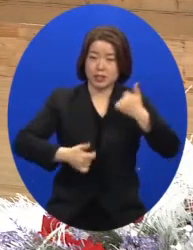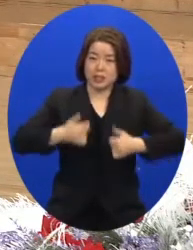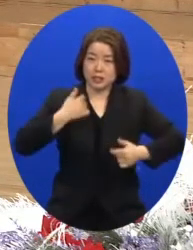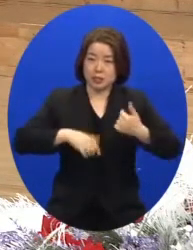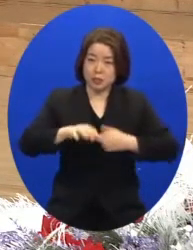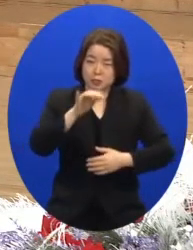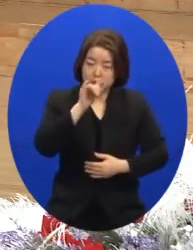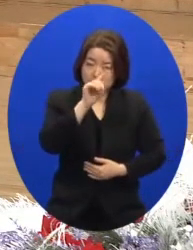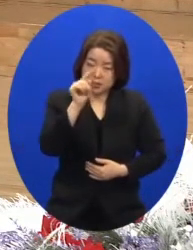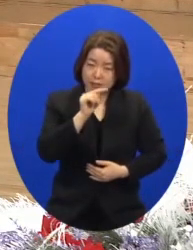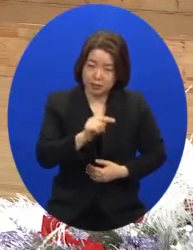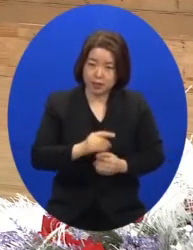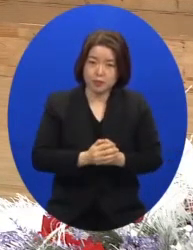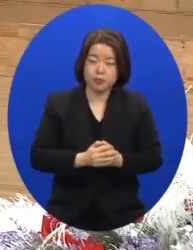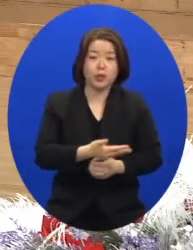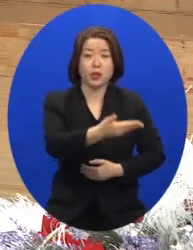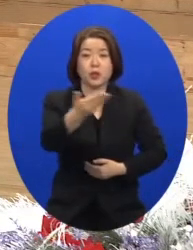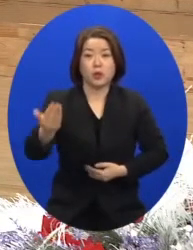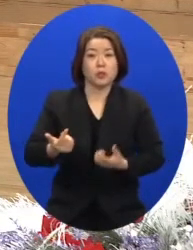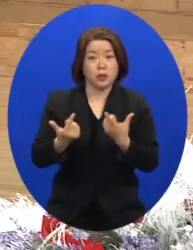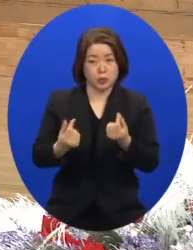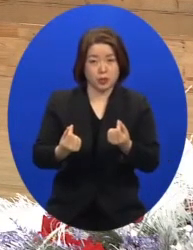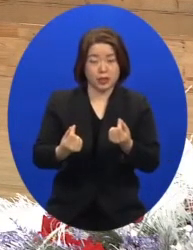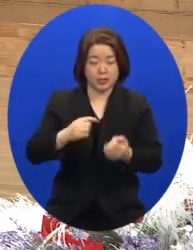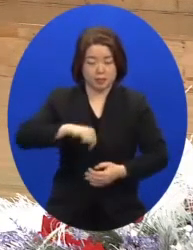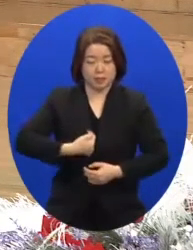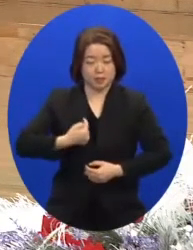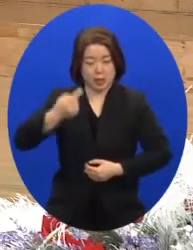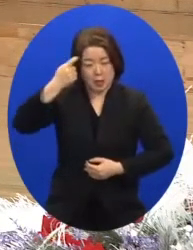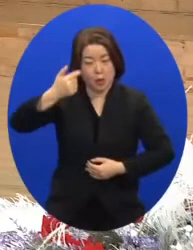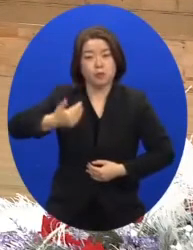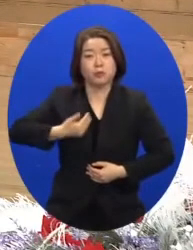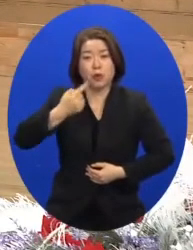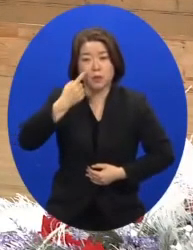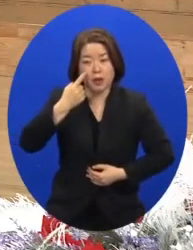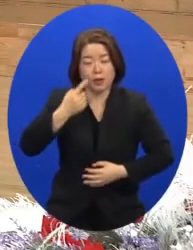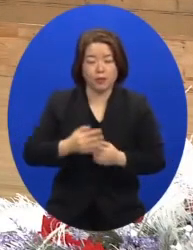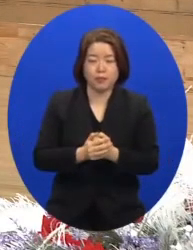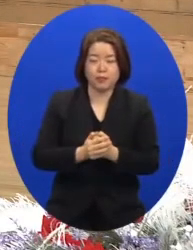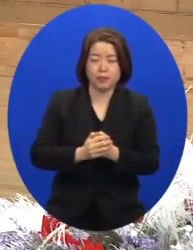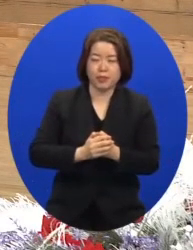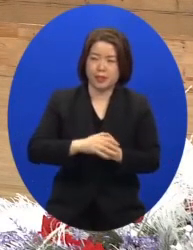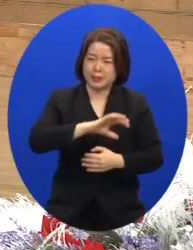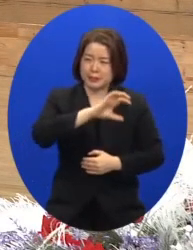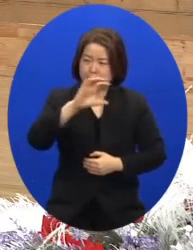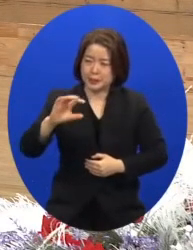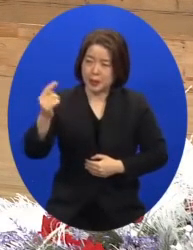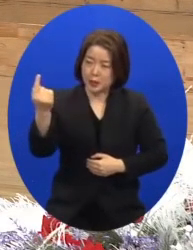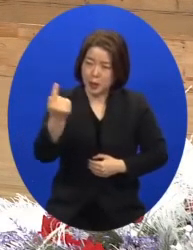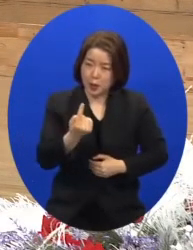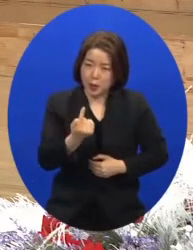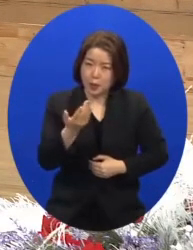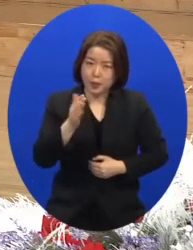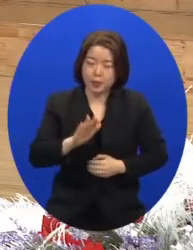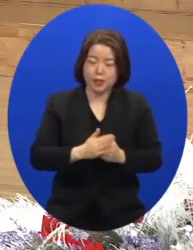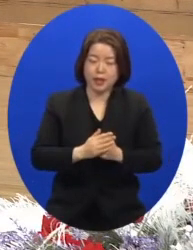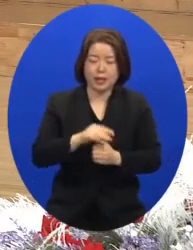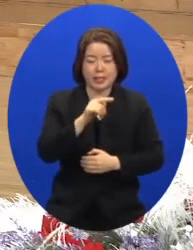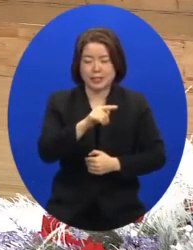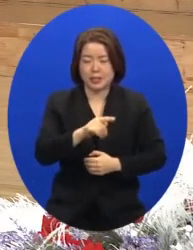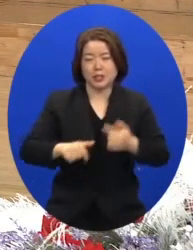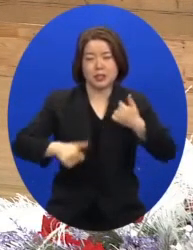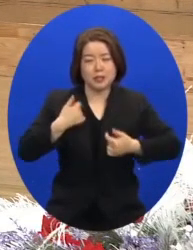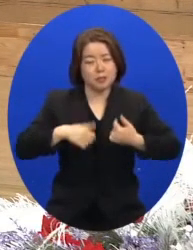여러분들도 여러분 자신에게 한번 물어 보시기 바랍니다 성탄절이 오는데 성탄절이 기쁨 가 하는